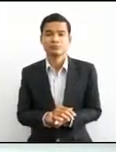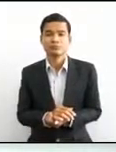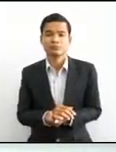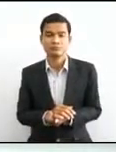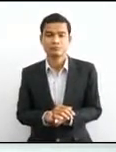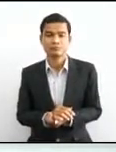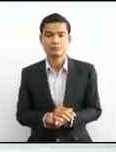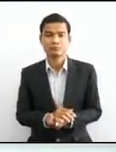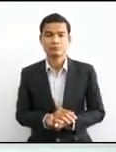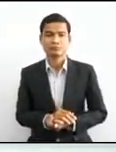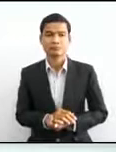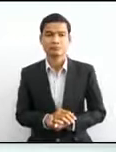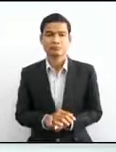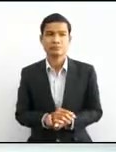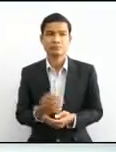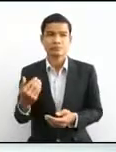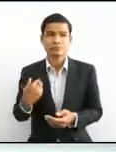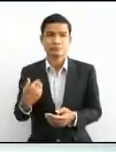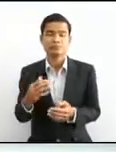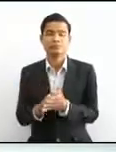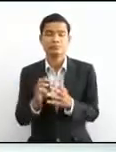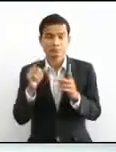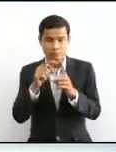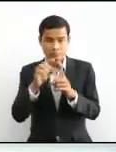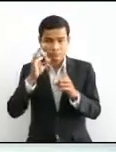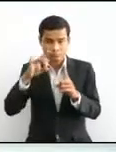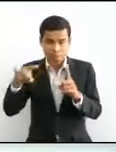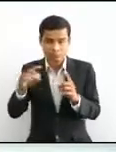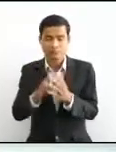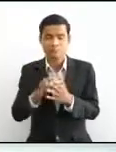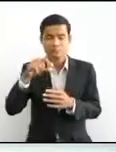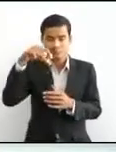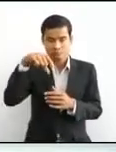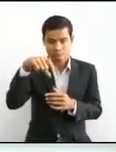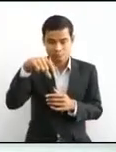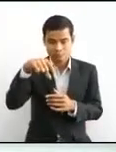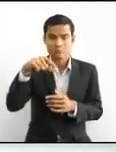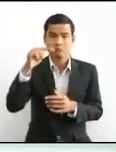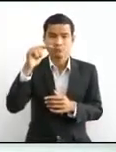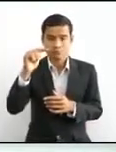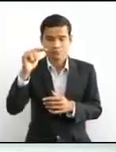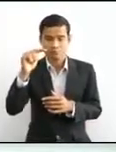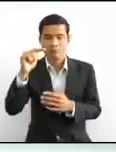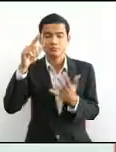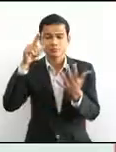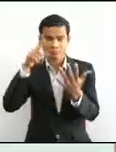cha nè kêu miến chiên con là ngớ con bên